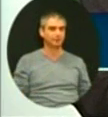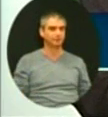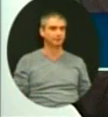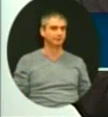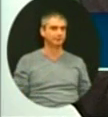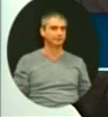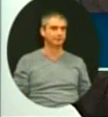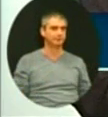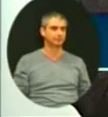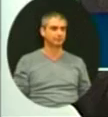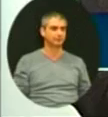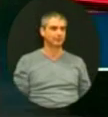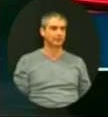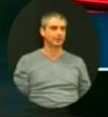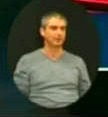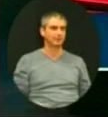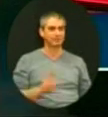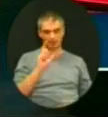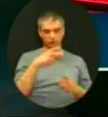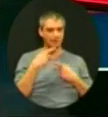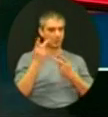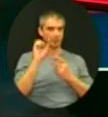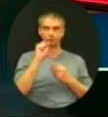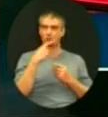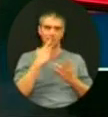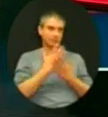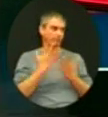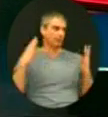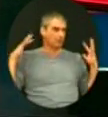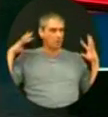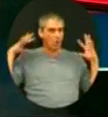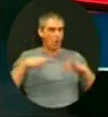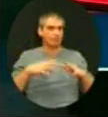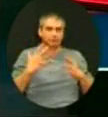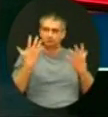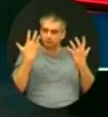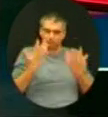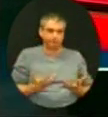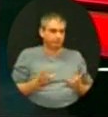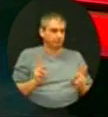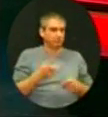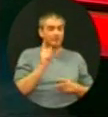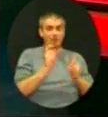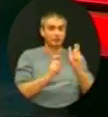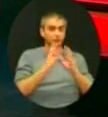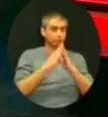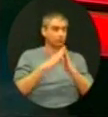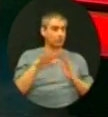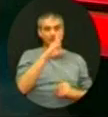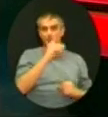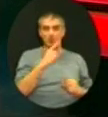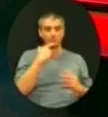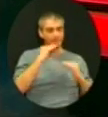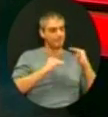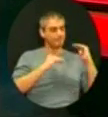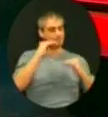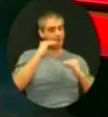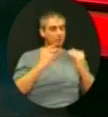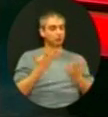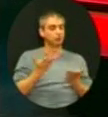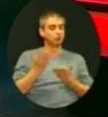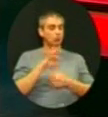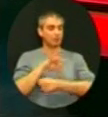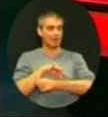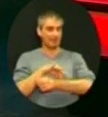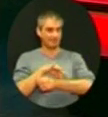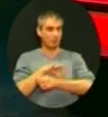וטוענים, קודם כל, לאנשי סורוקה שהם קורסים תחת העומס. וטוענים תושבי הדרום שהפער בשירותי הרפואה